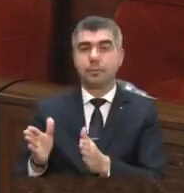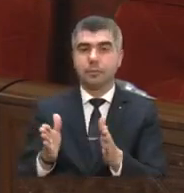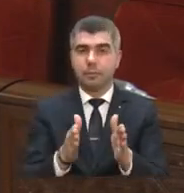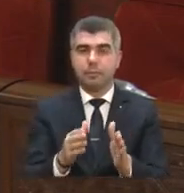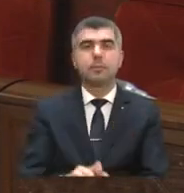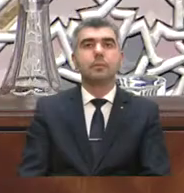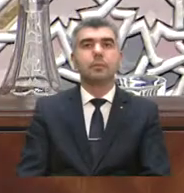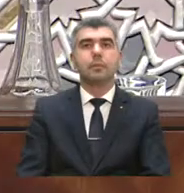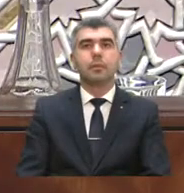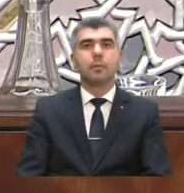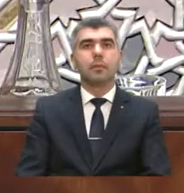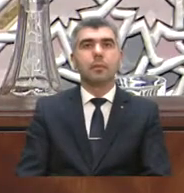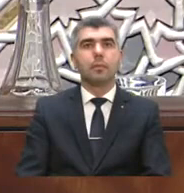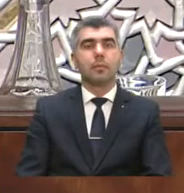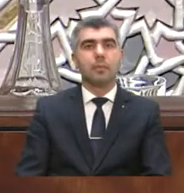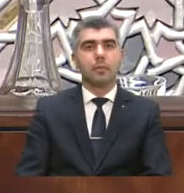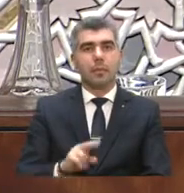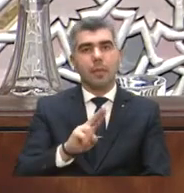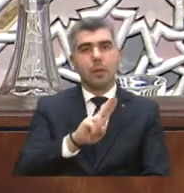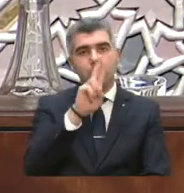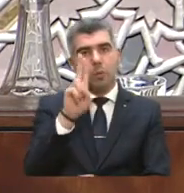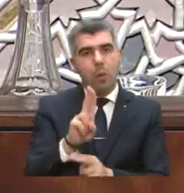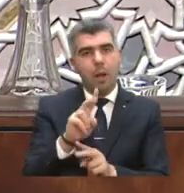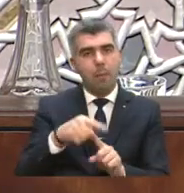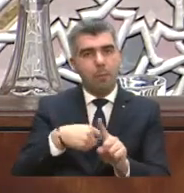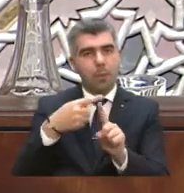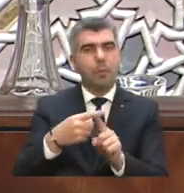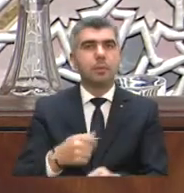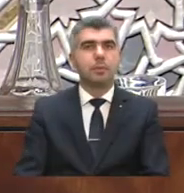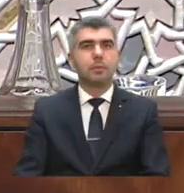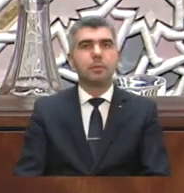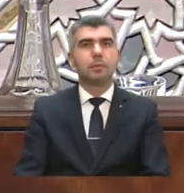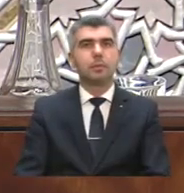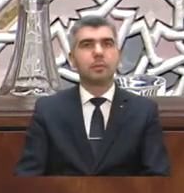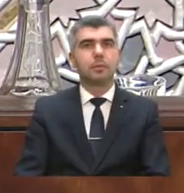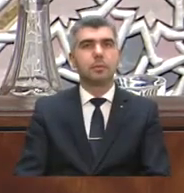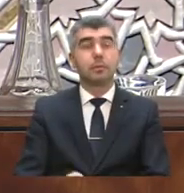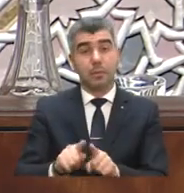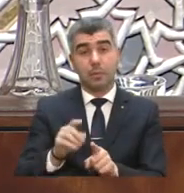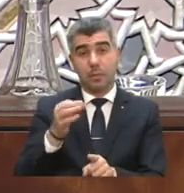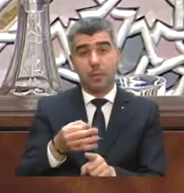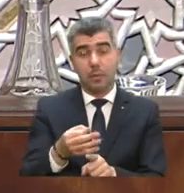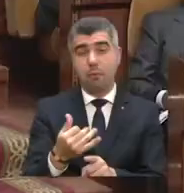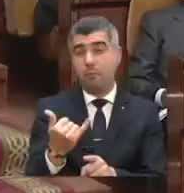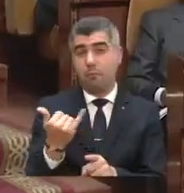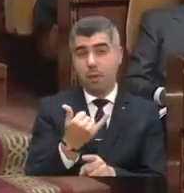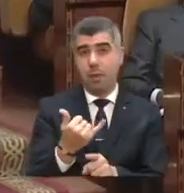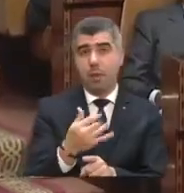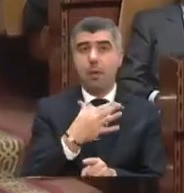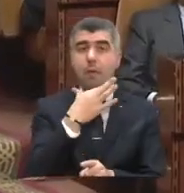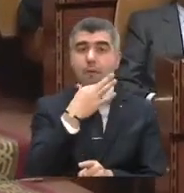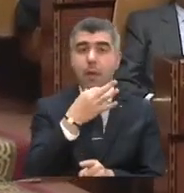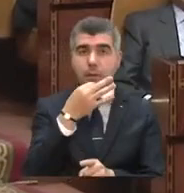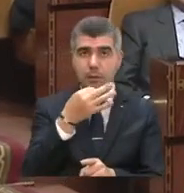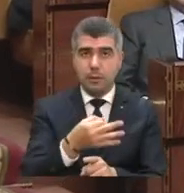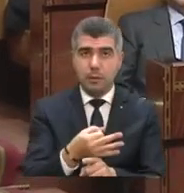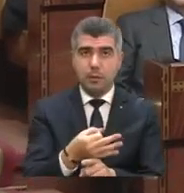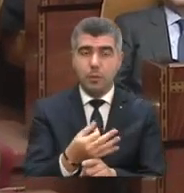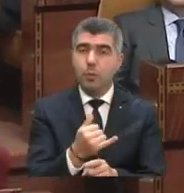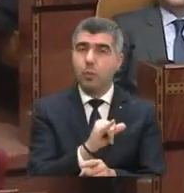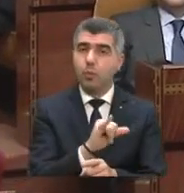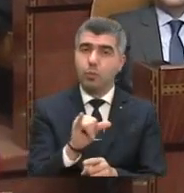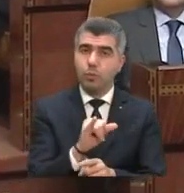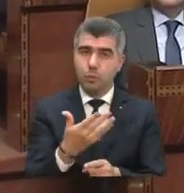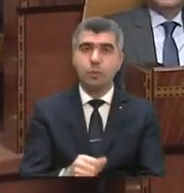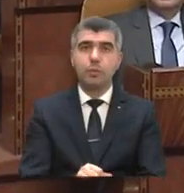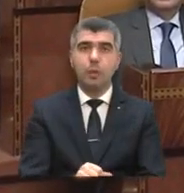الوزير. تعقيب السيد النائب. السيد الوزير على التعقيب ديالكم كيشير على أن هناك تسهيلات تقدمات. خصك تعلم على أن